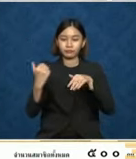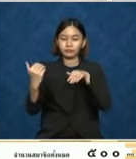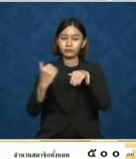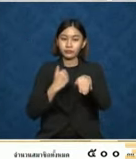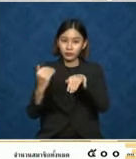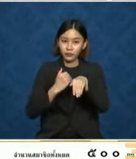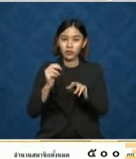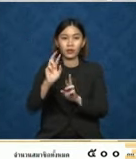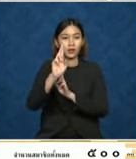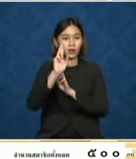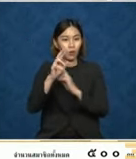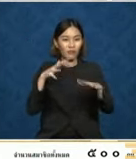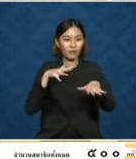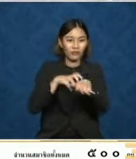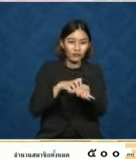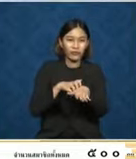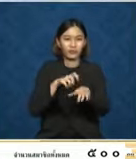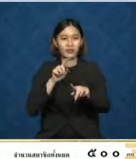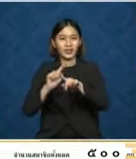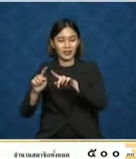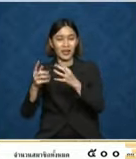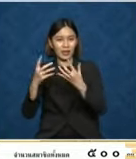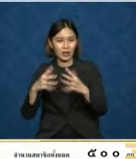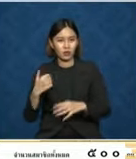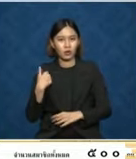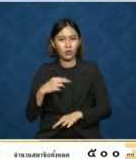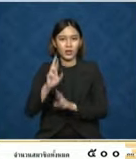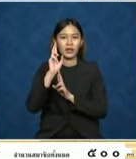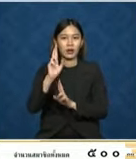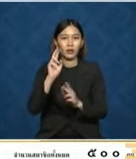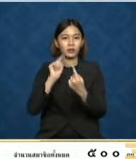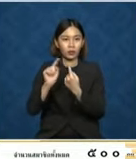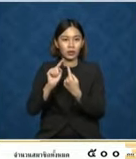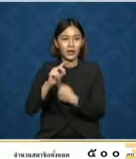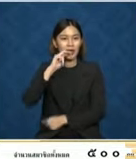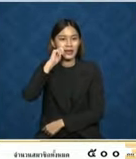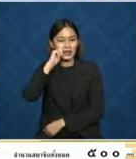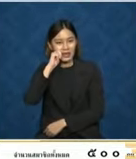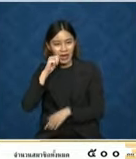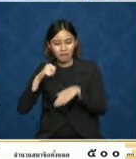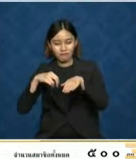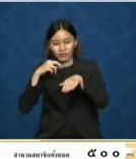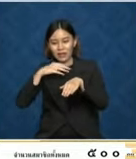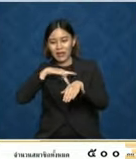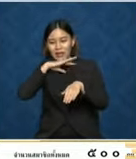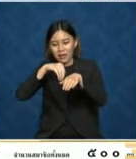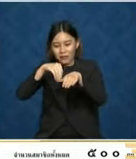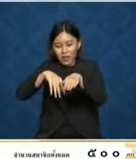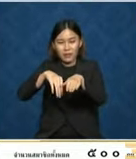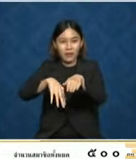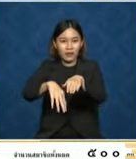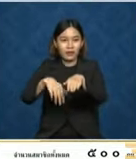ากจะต้องระวังอุบัติเหตุจากรถแล้วนะคะยังคงต้องระวังเรื่องของน้ำขยะที่ไหลออกมาจากรถขยะด้ว